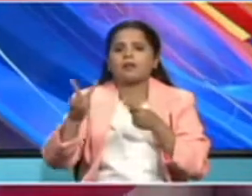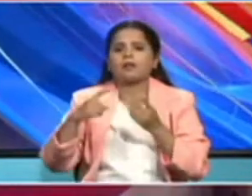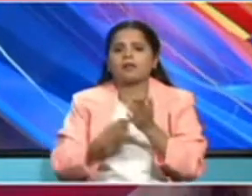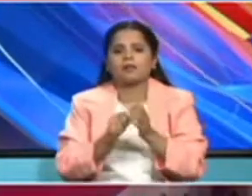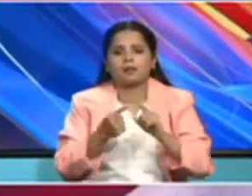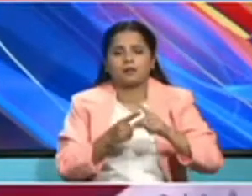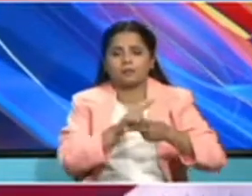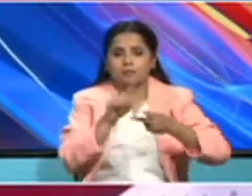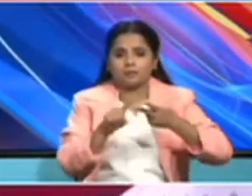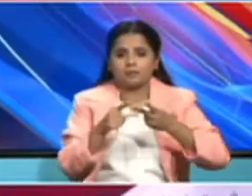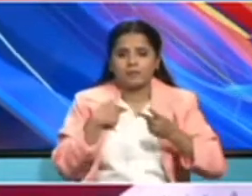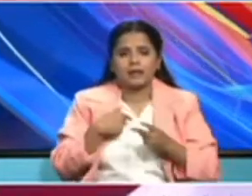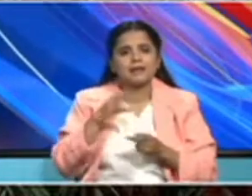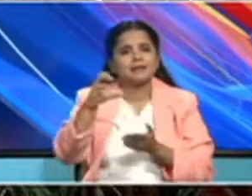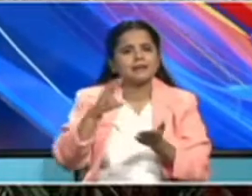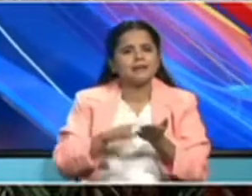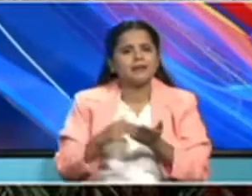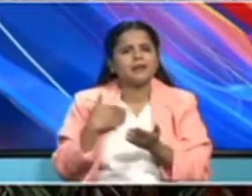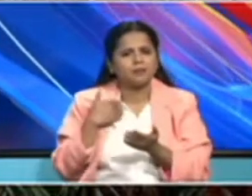हमारे लोकप्रिय मुख्यमंत्री